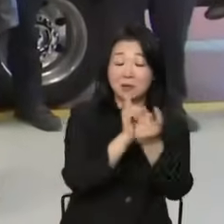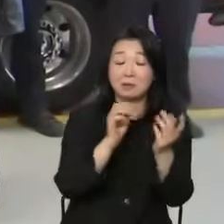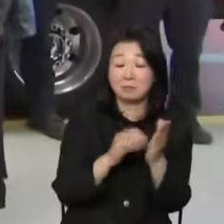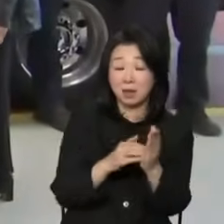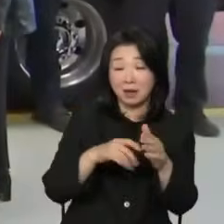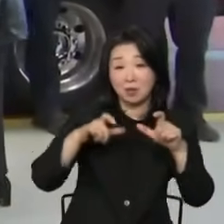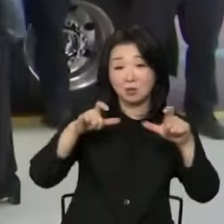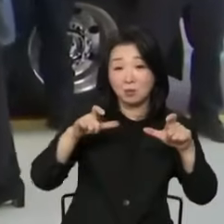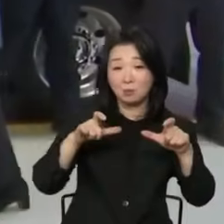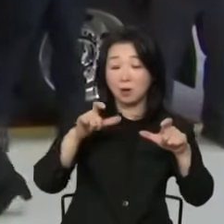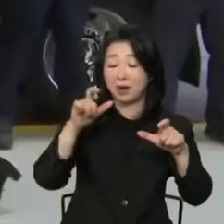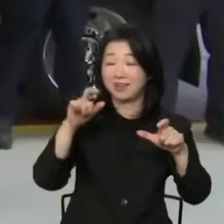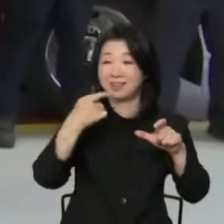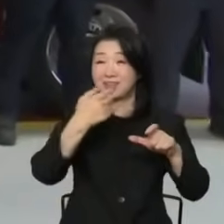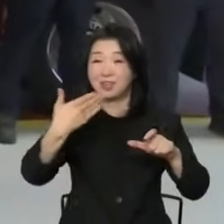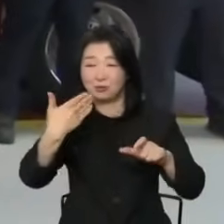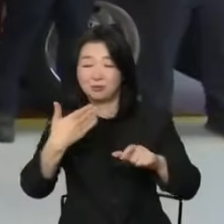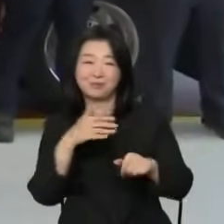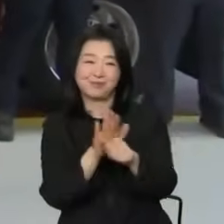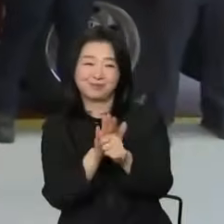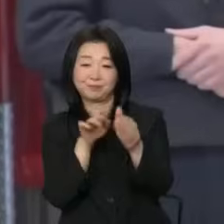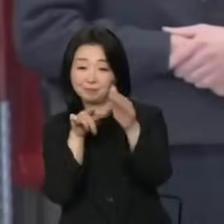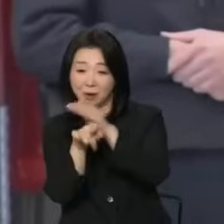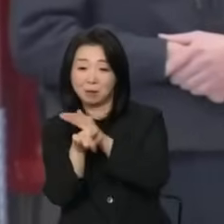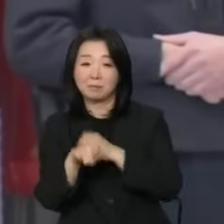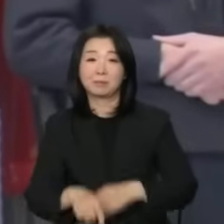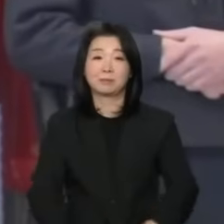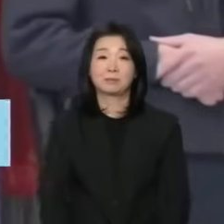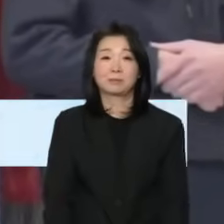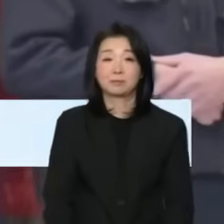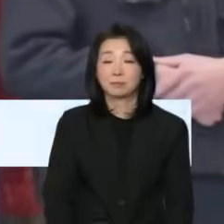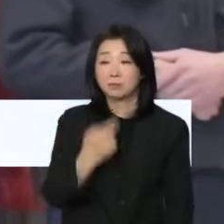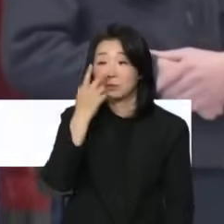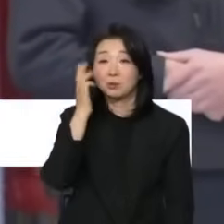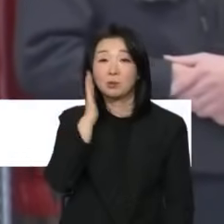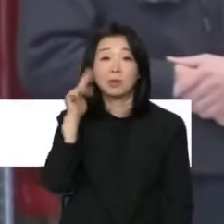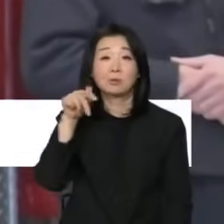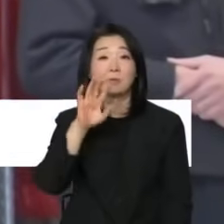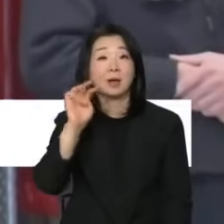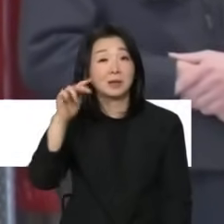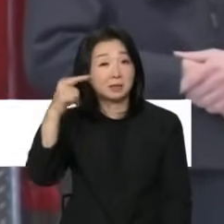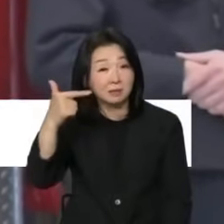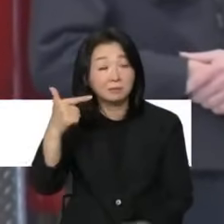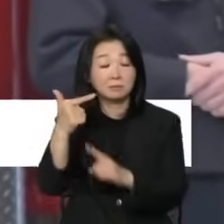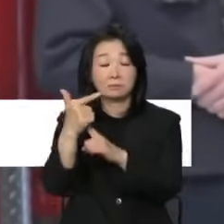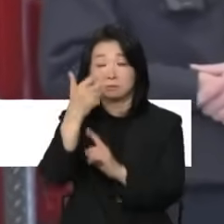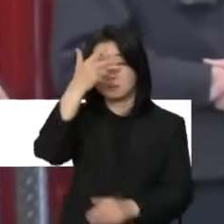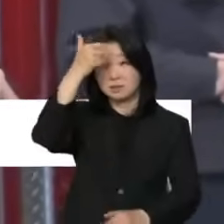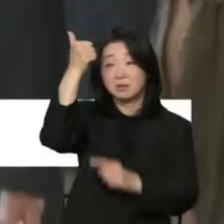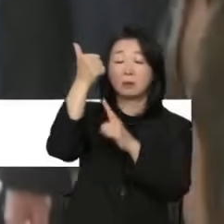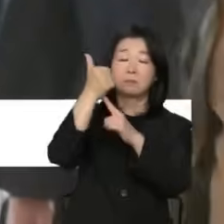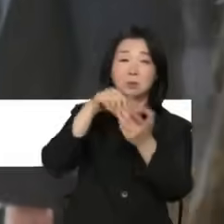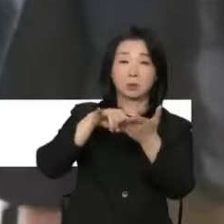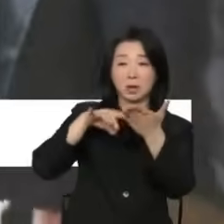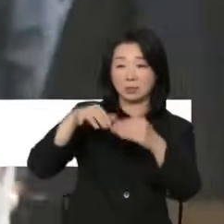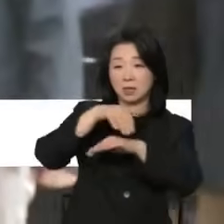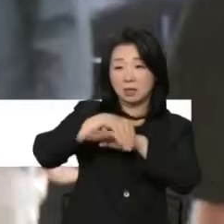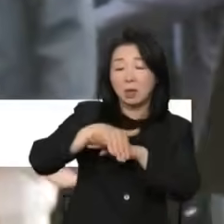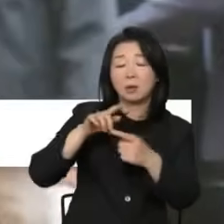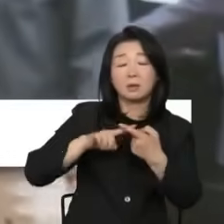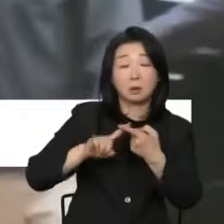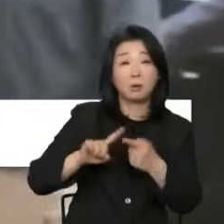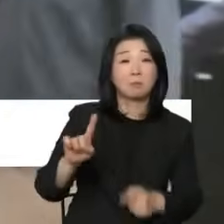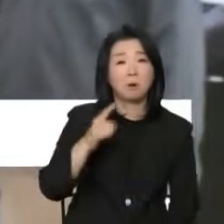매사추세츠주의 한 소방서를 격려 방문했습니다. 바이든 대통령은 이 자리에서 트럼프의 관세 계획과 관련된